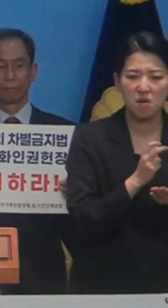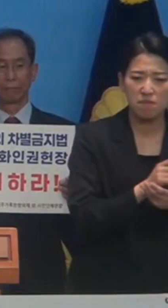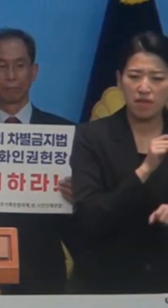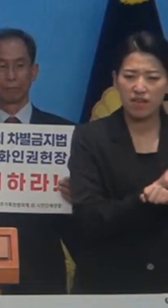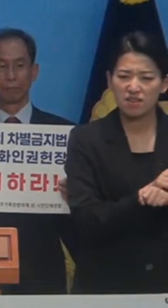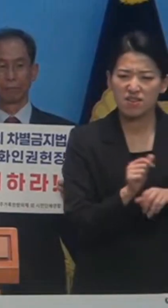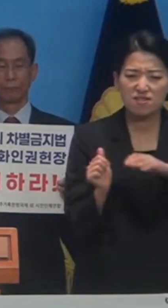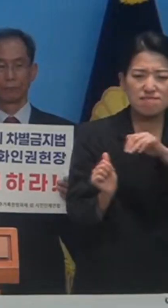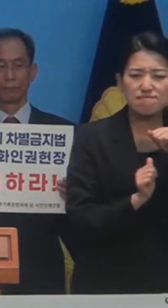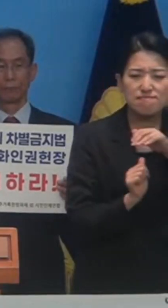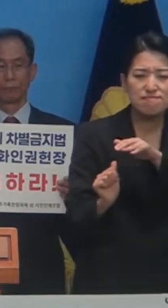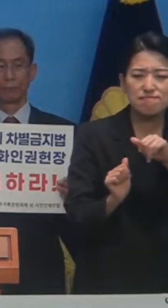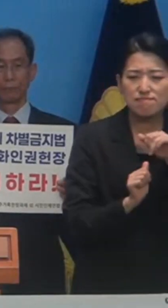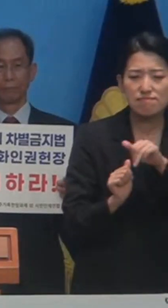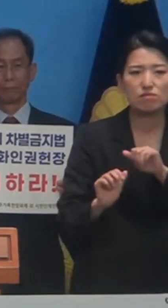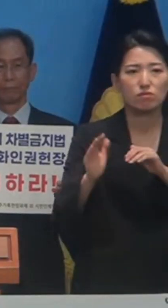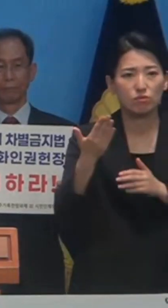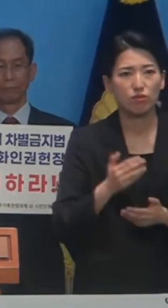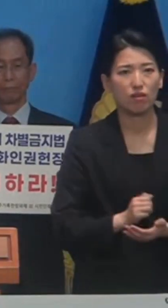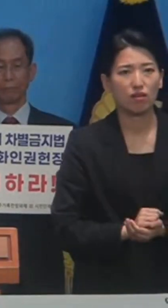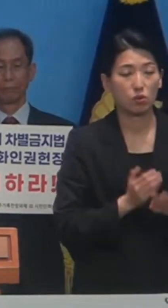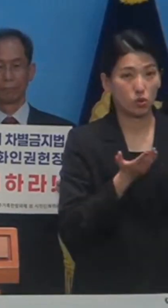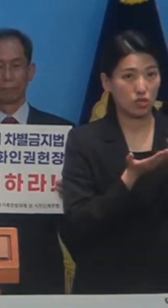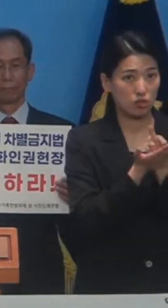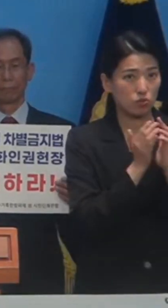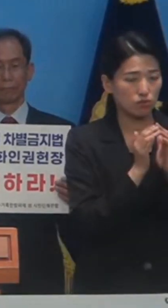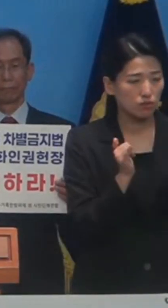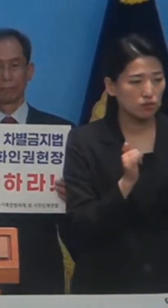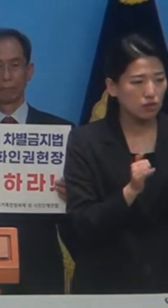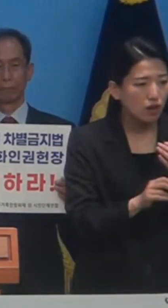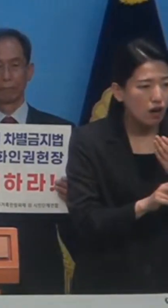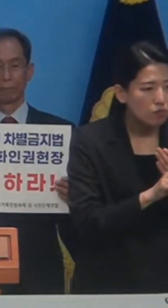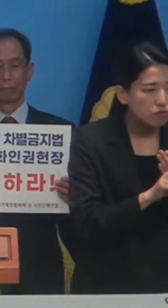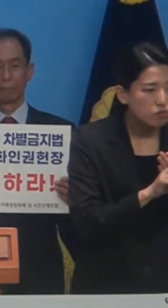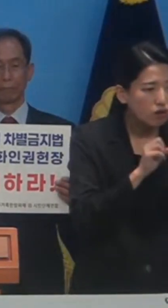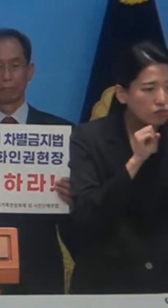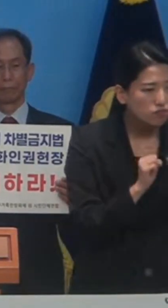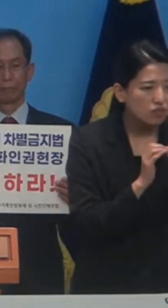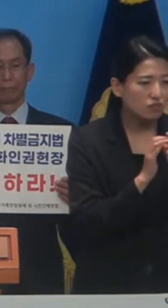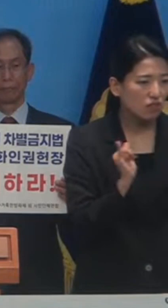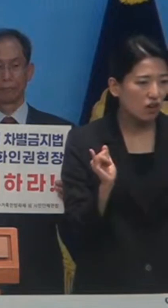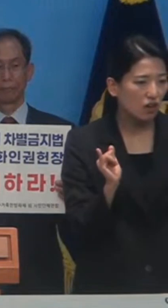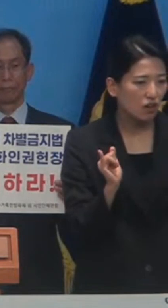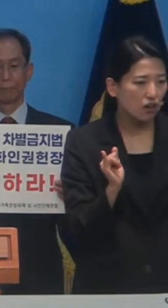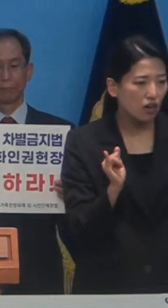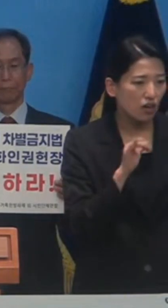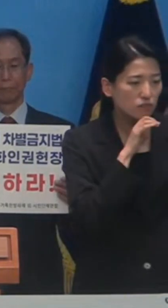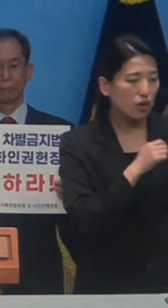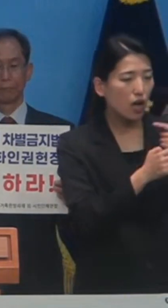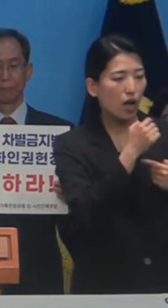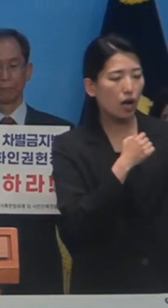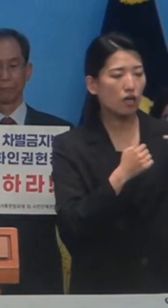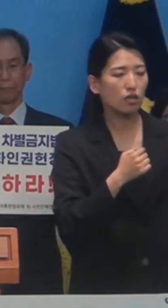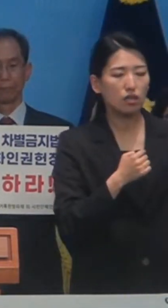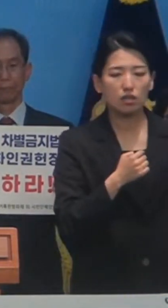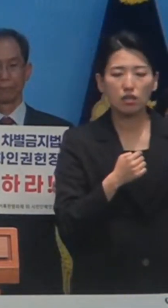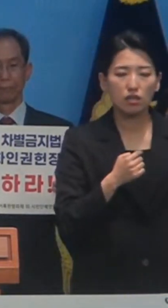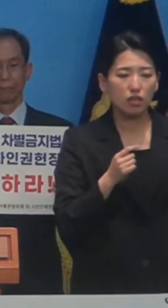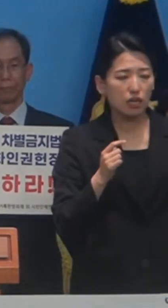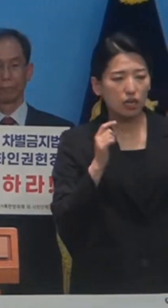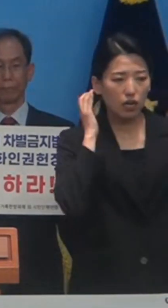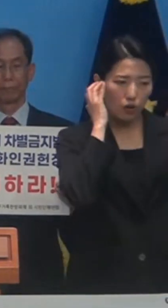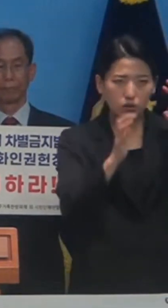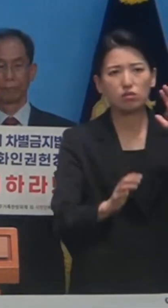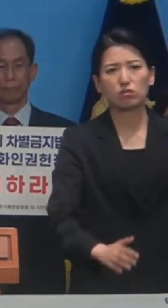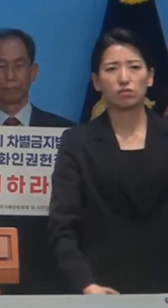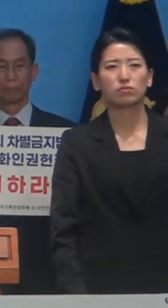되고 도민은 불법 체류자, 외부 민원 앞에 역차별의 수렁에 빠지게 될 것입니다. 제주는